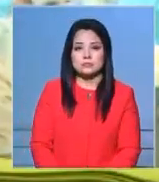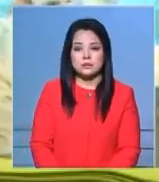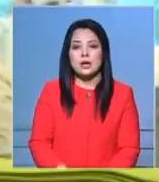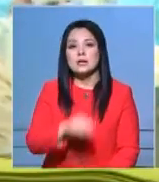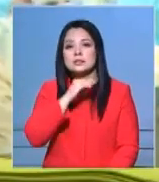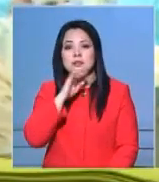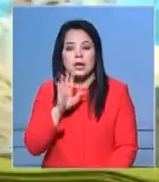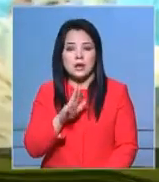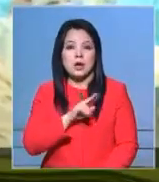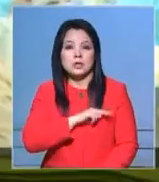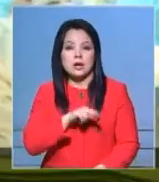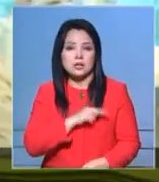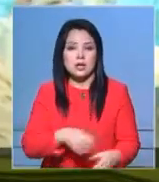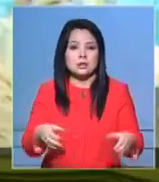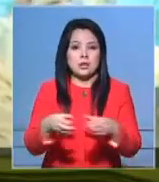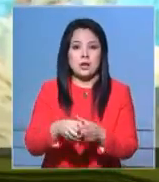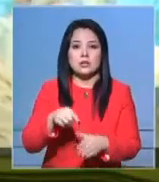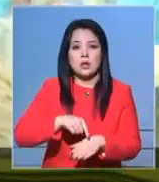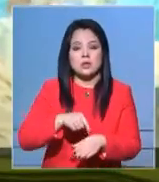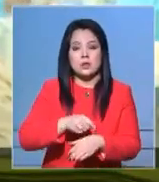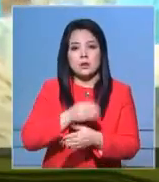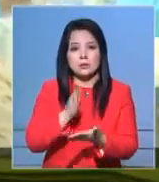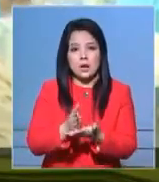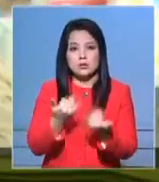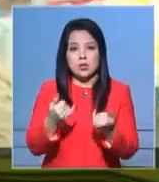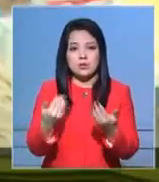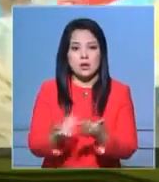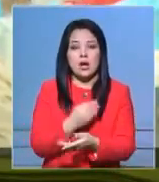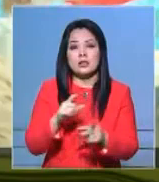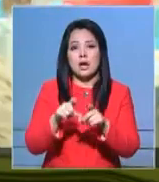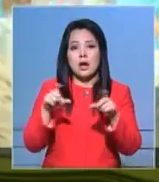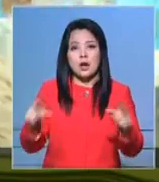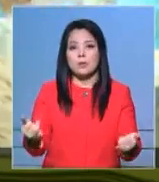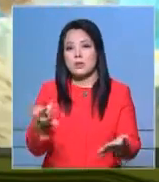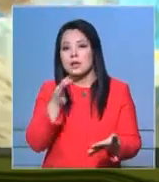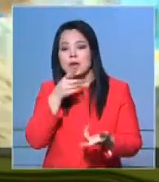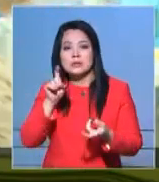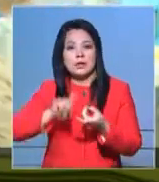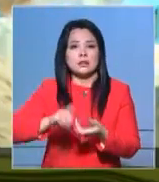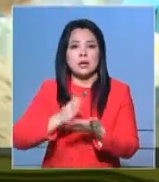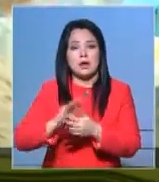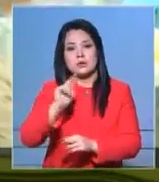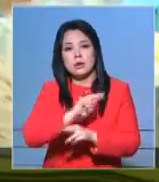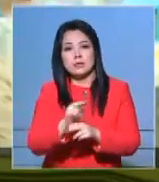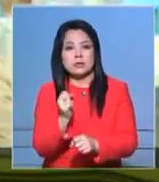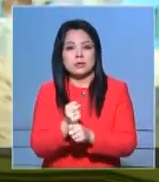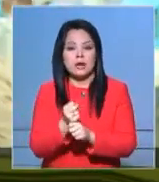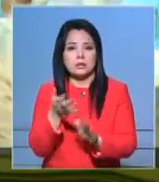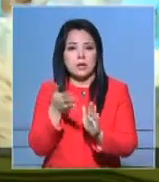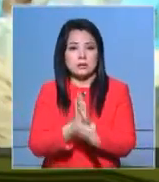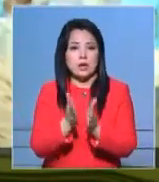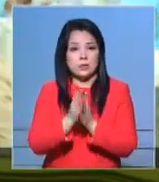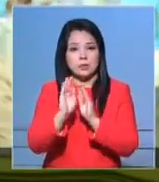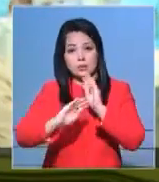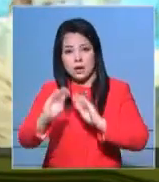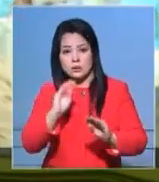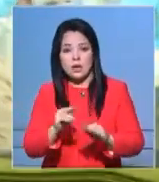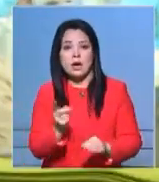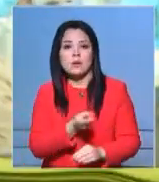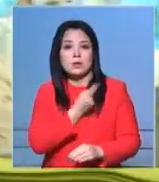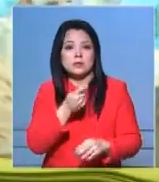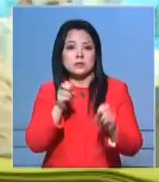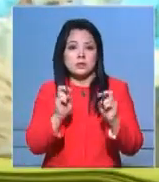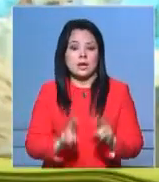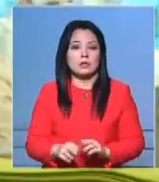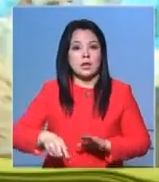Әрине, кадр жетіспеушілігі әлі де сезіледі. Біздің ғимаратымыз жаңа, ол заманауи техникамен жабдықталған. Алайда Астанада кәсіби тігіншілер аз.